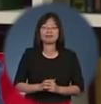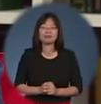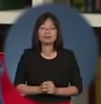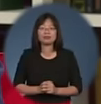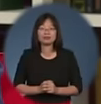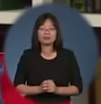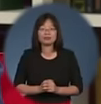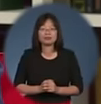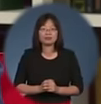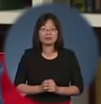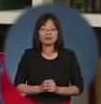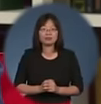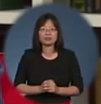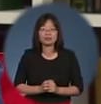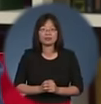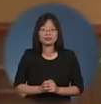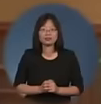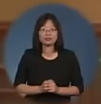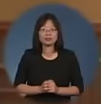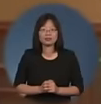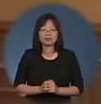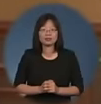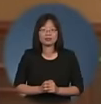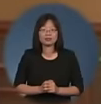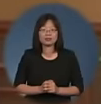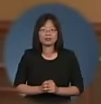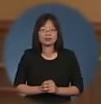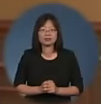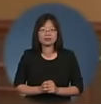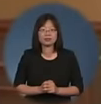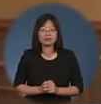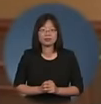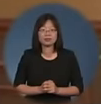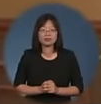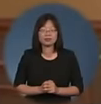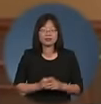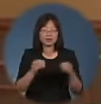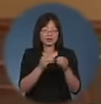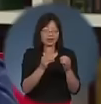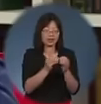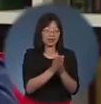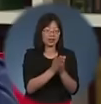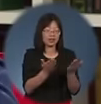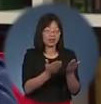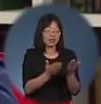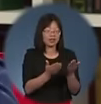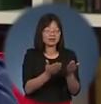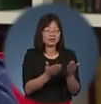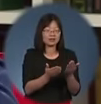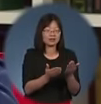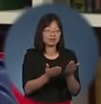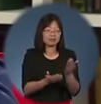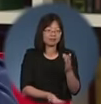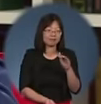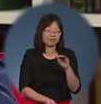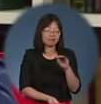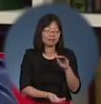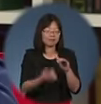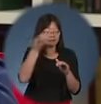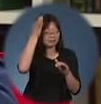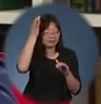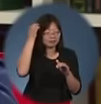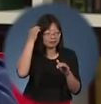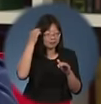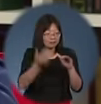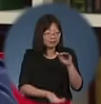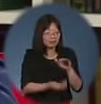그렇게 보고 있습니다 천 형이죠 작가로서의 천형 예 점점더 김작가님이